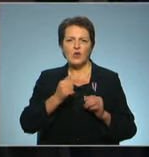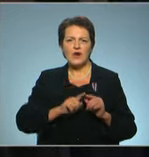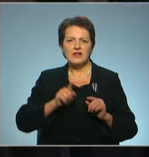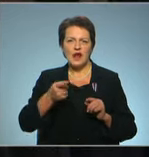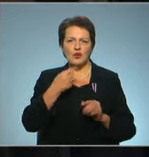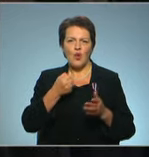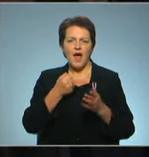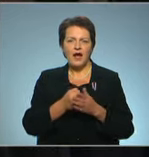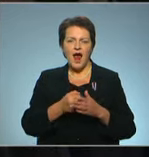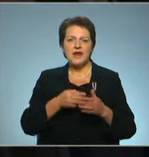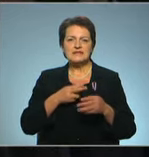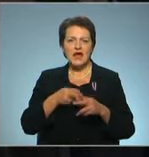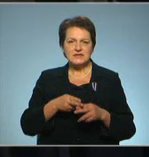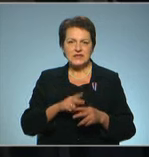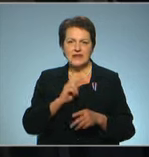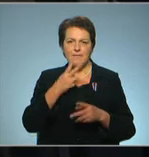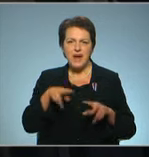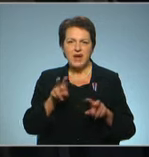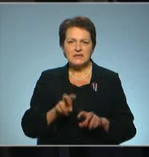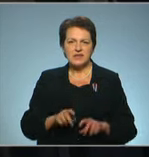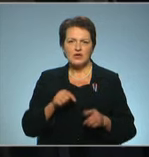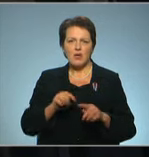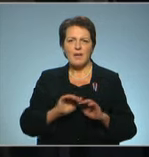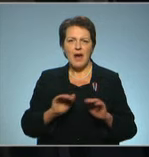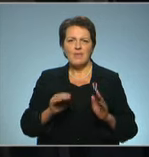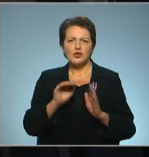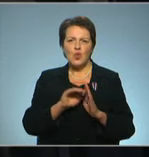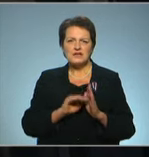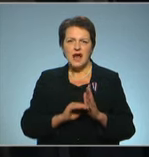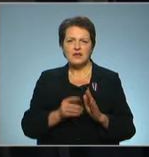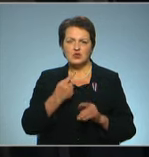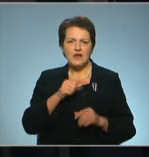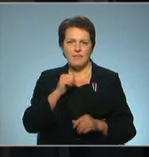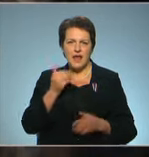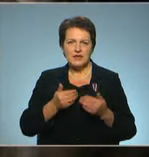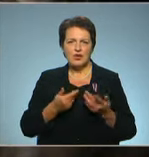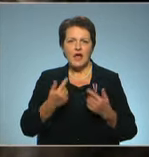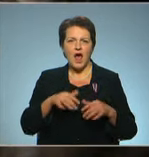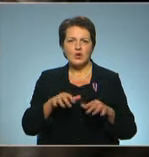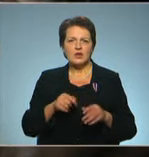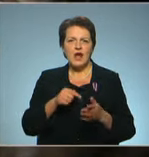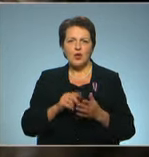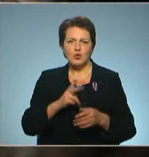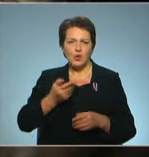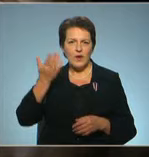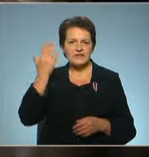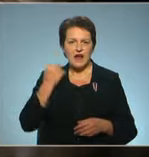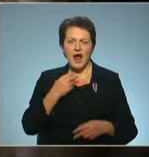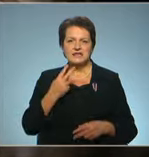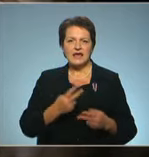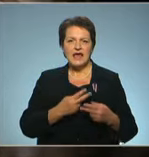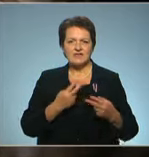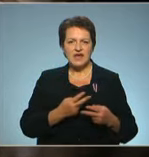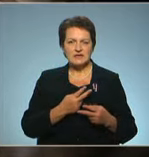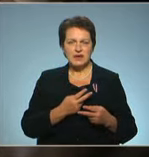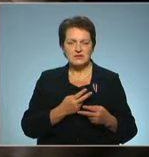stacijas, nepārskatot kaut kādas pamata nostādnes un nemēģinot atgūt kaut ko no senās iedvesmas.